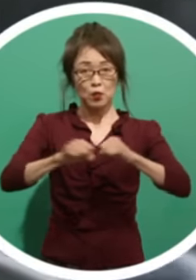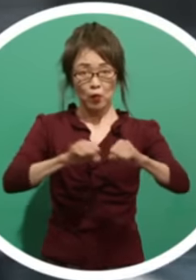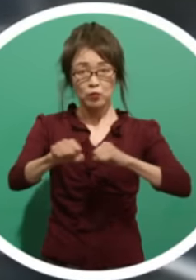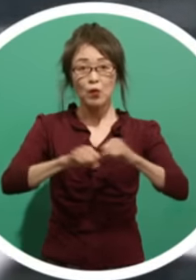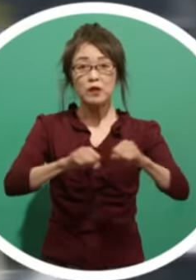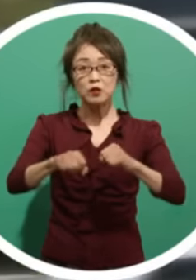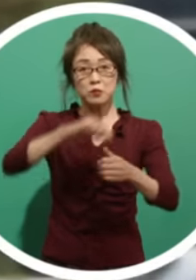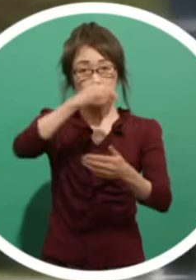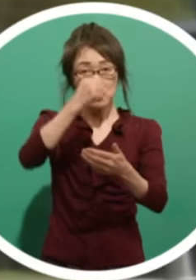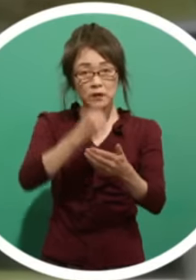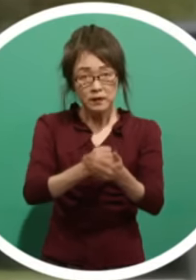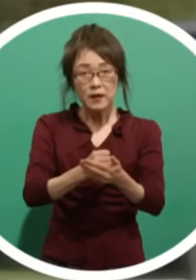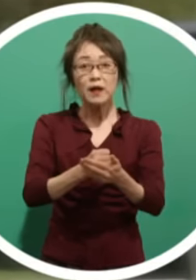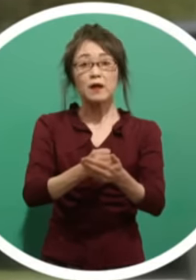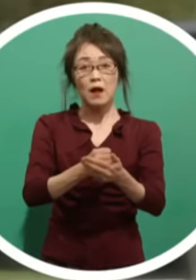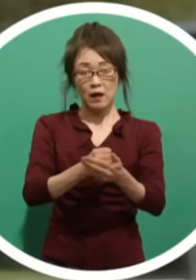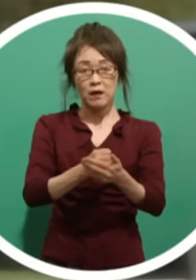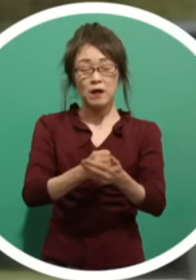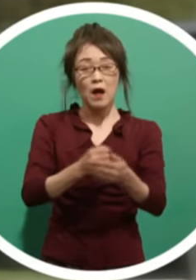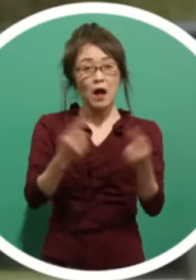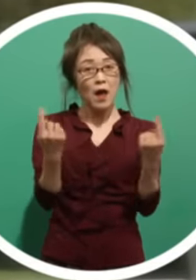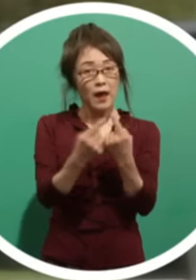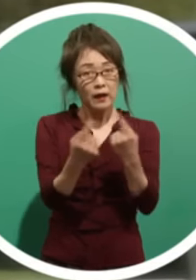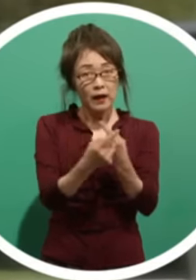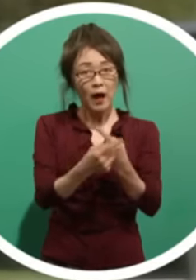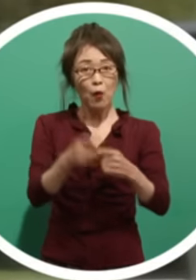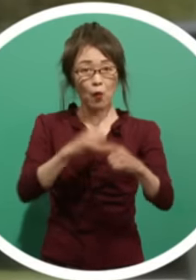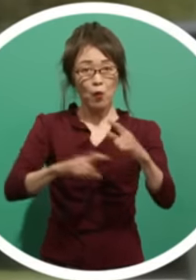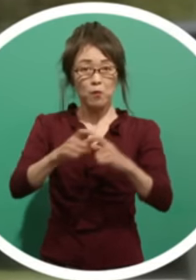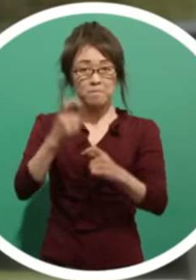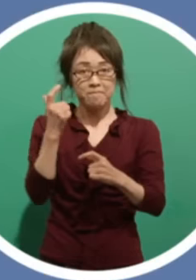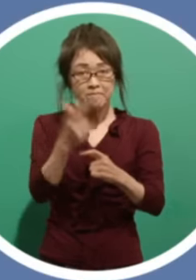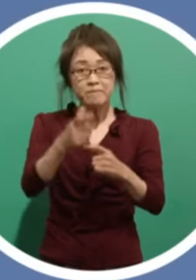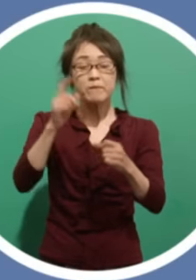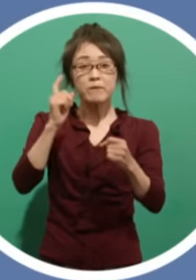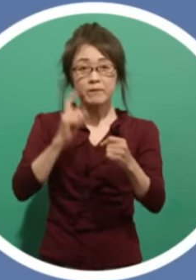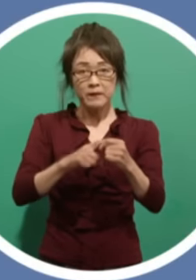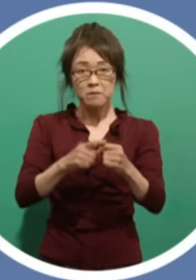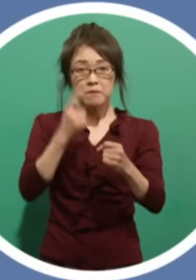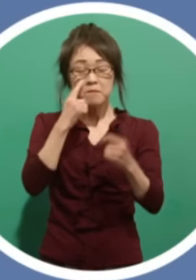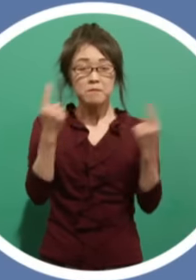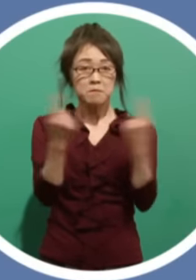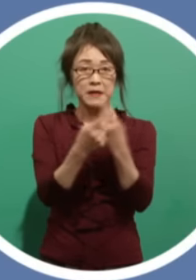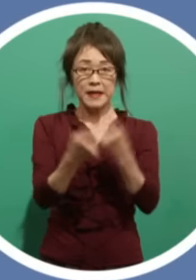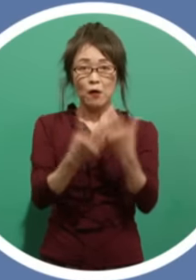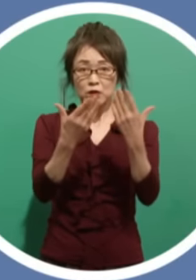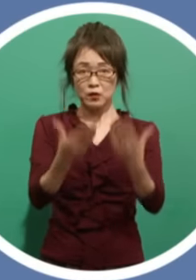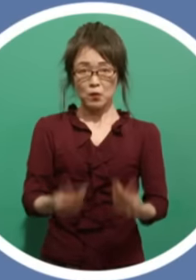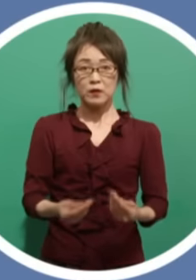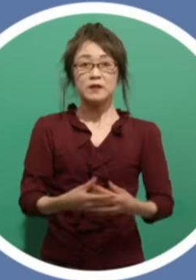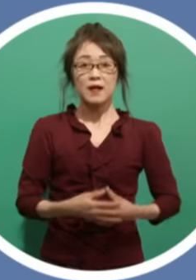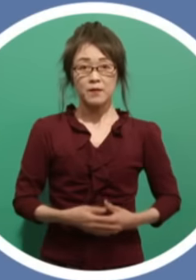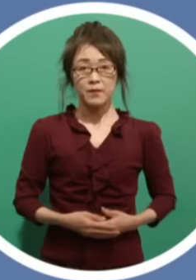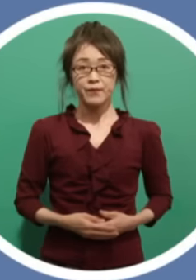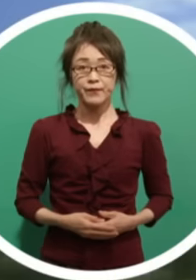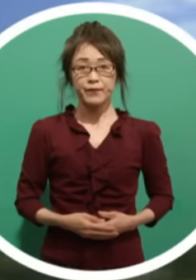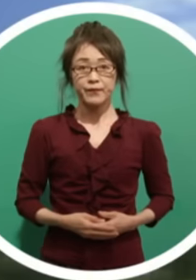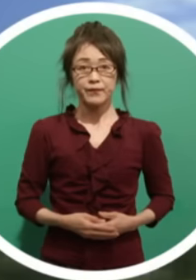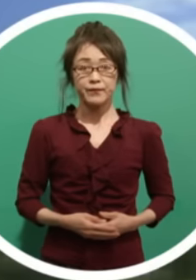こで、これまでの取り組みの成果や変化の兆しをより確かなものとすべく見直しを図った。